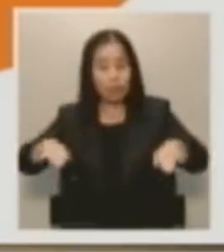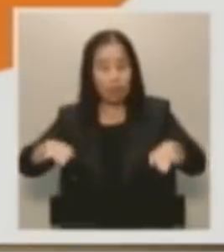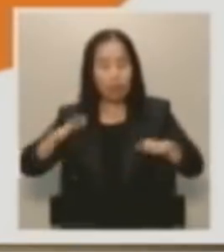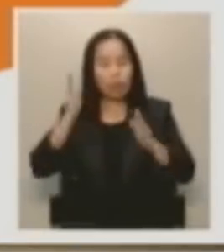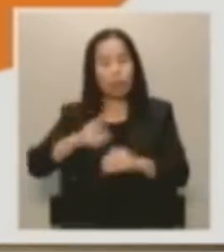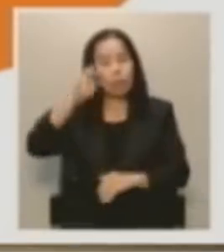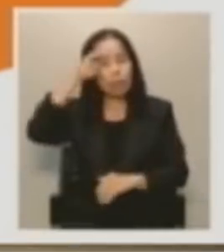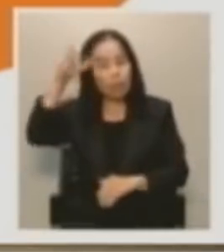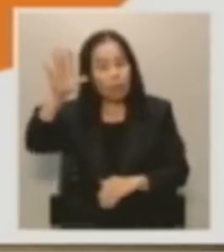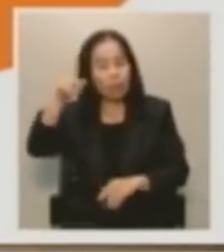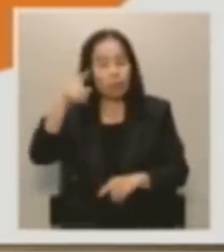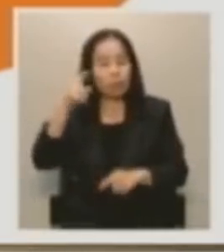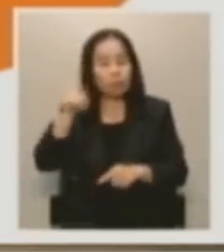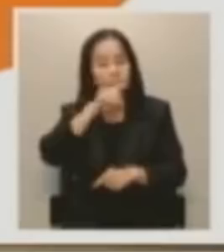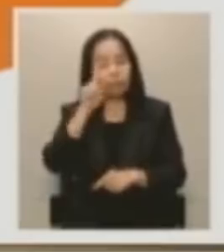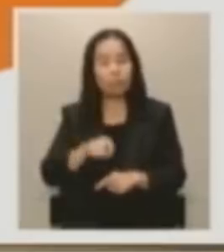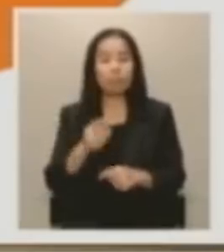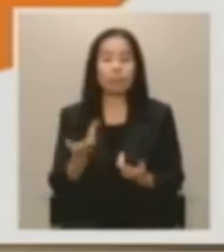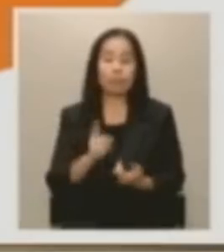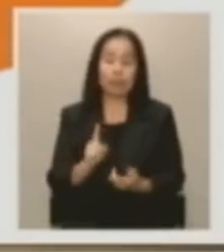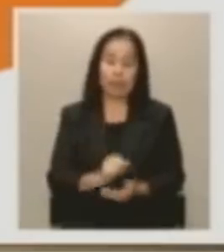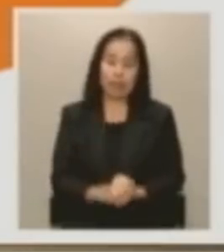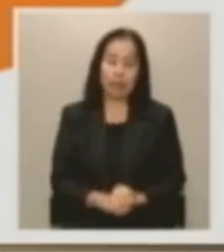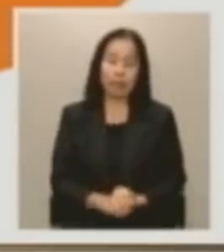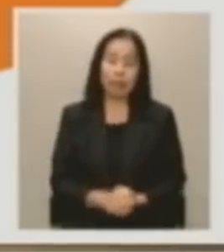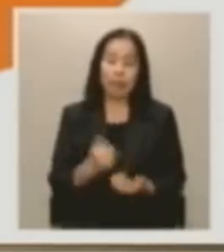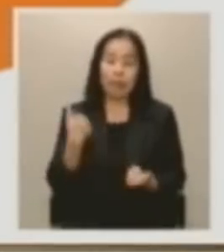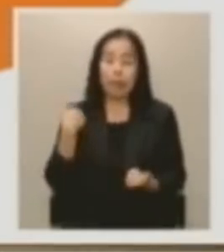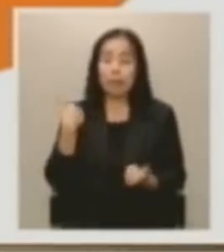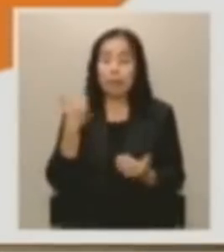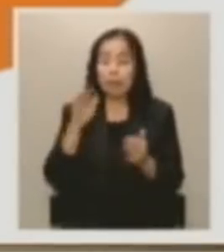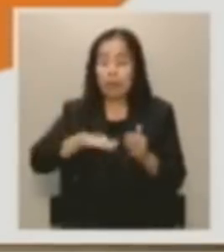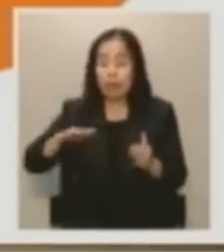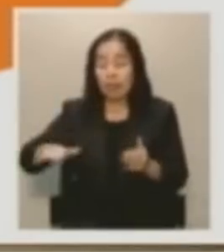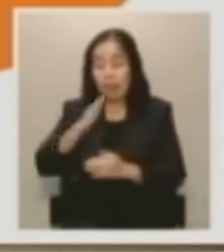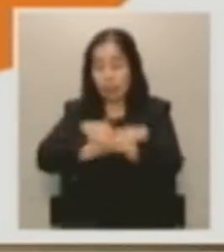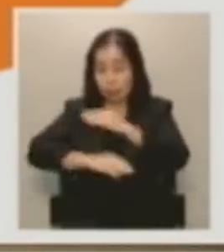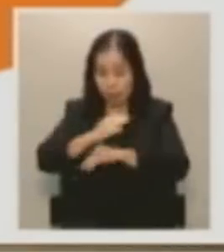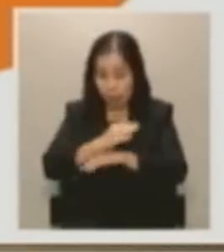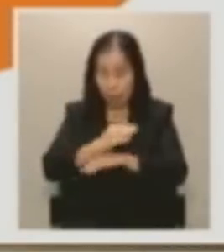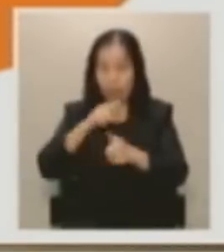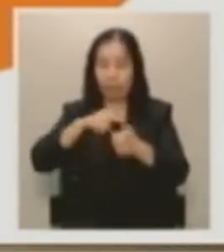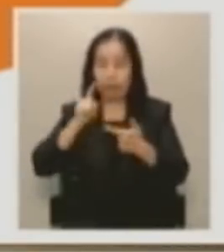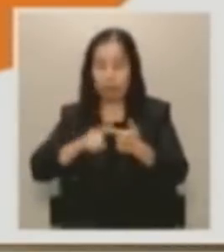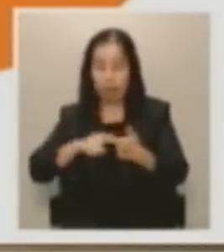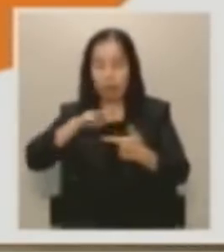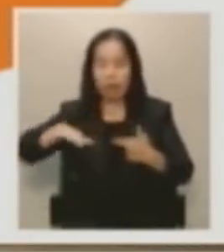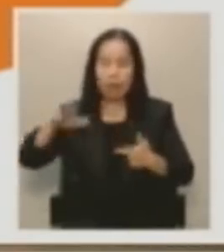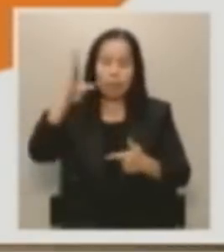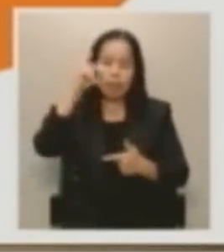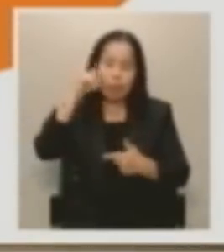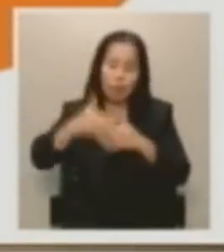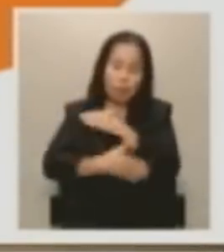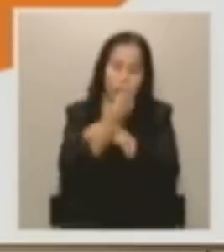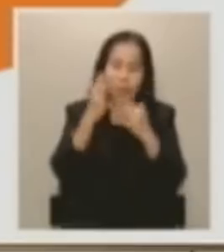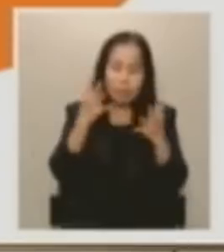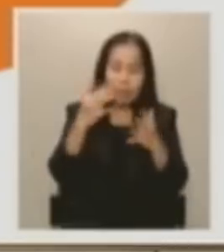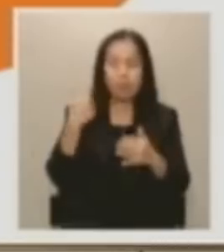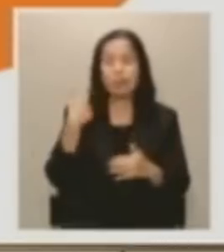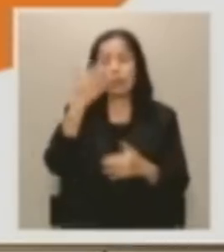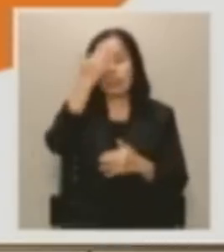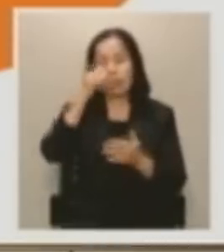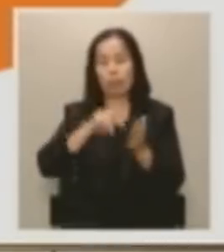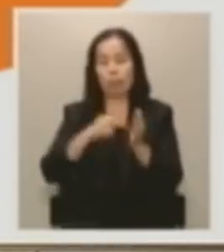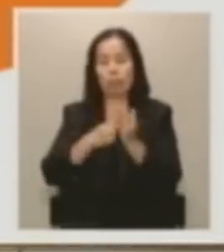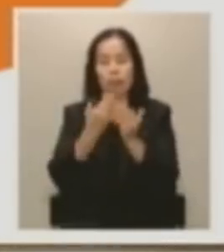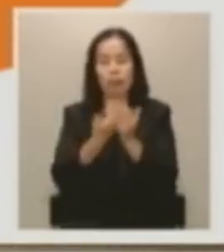างไรนอกจากนี้ค่ะยังมีการตัดงบเด็กพิการและเด็กด้อยโอกาสรวม50ล้านบาทในส่วนนี้ดิฉันไปดู